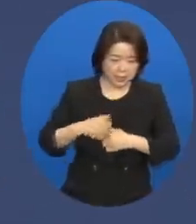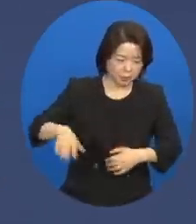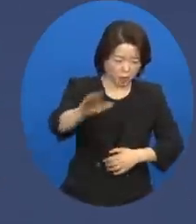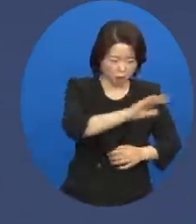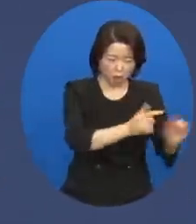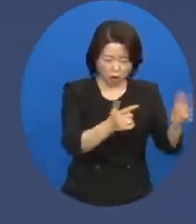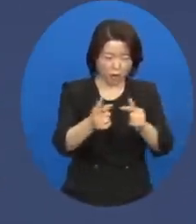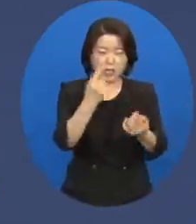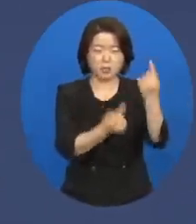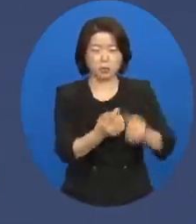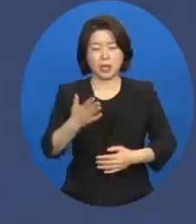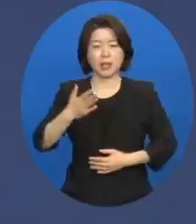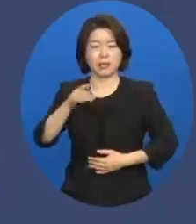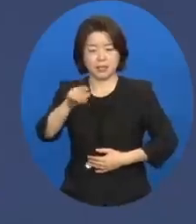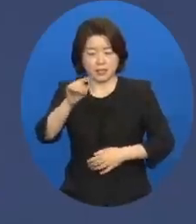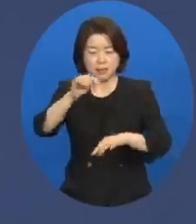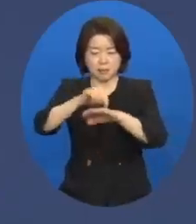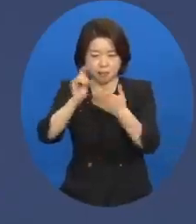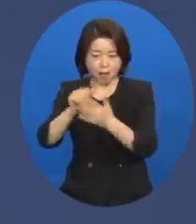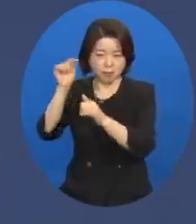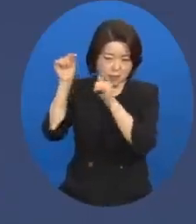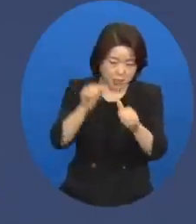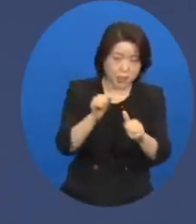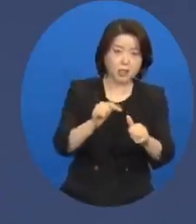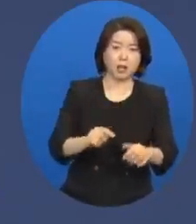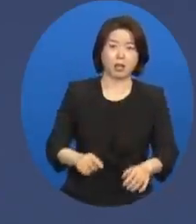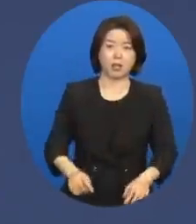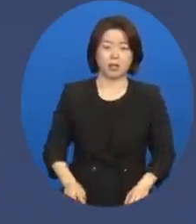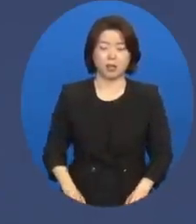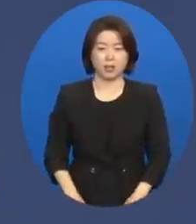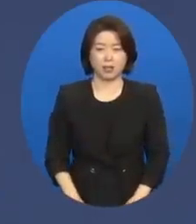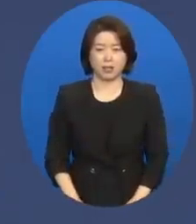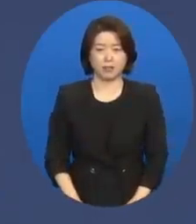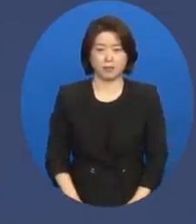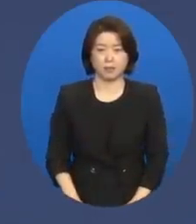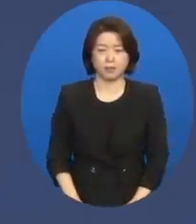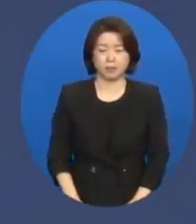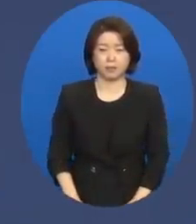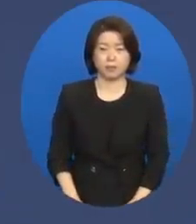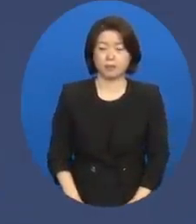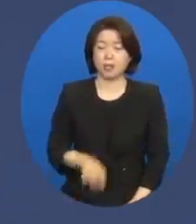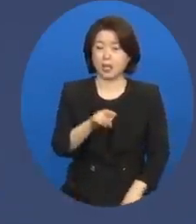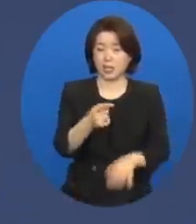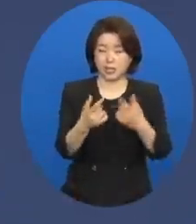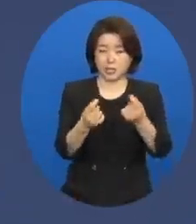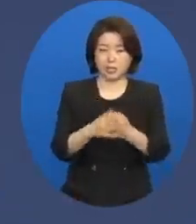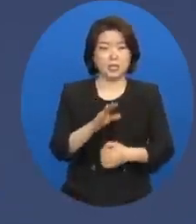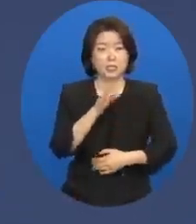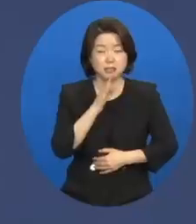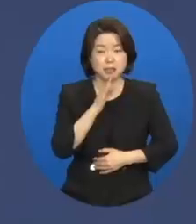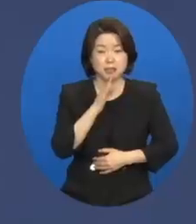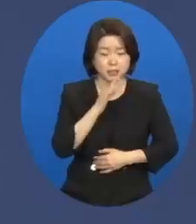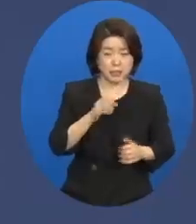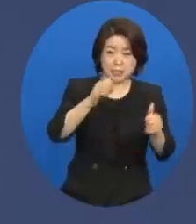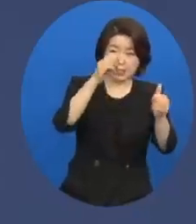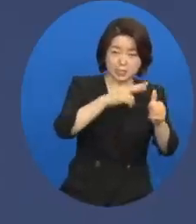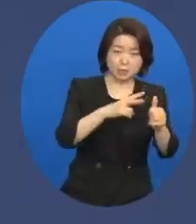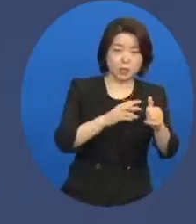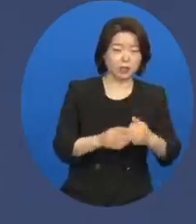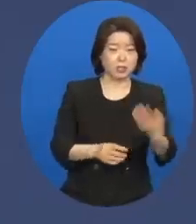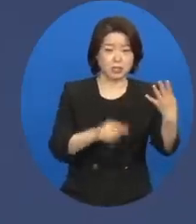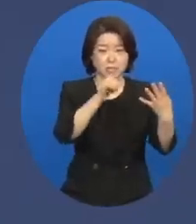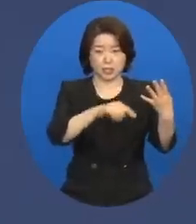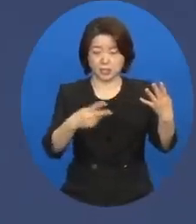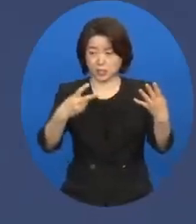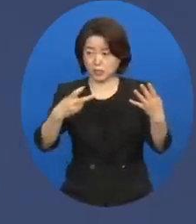내 마음을 지키라. 자 그러면 이렇게 그래서 사실 신명기 30장 11절에서